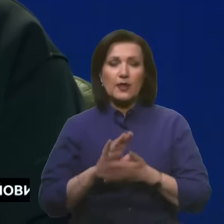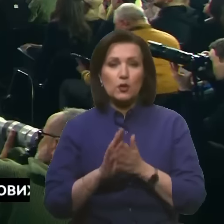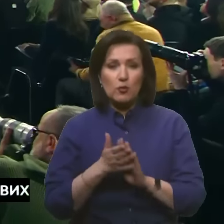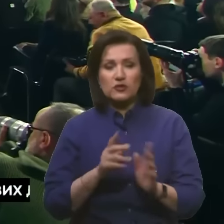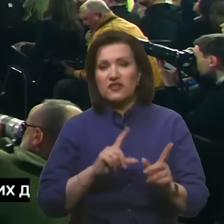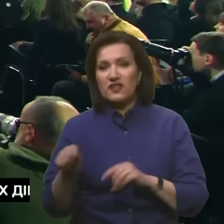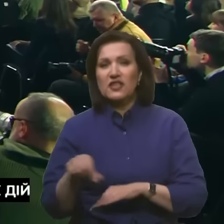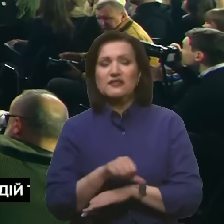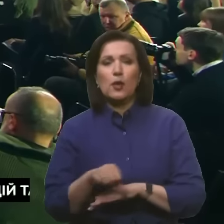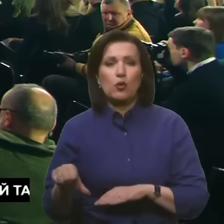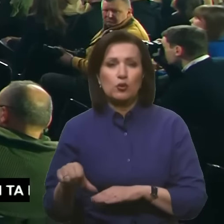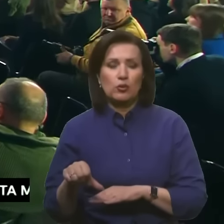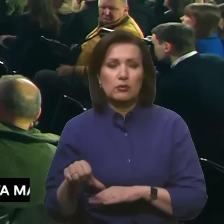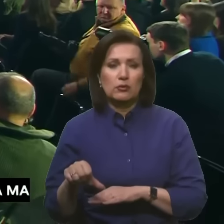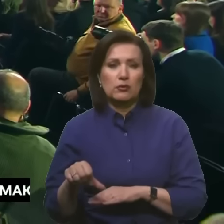домовився і виїхав за кордон